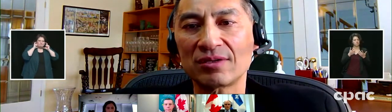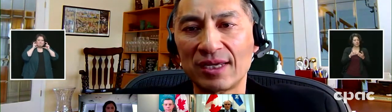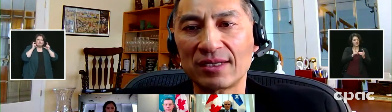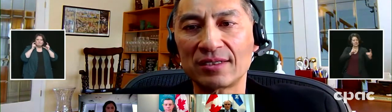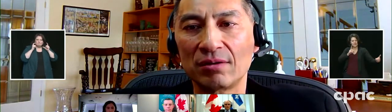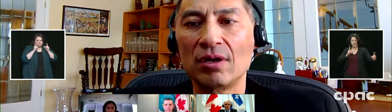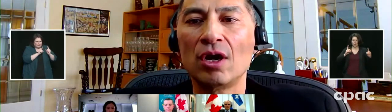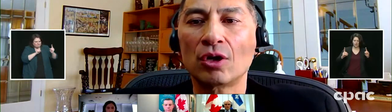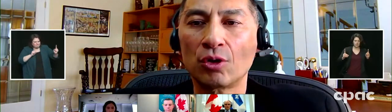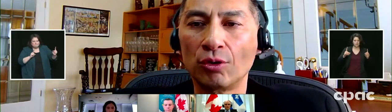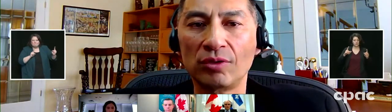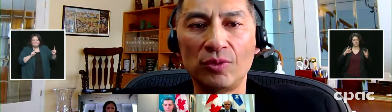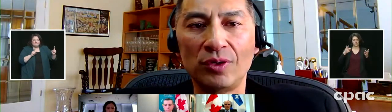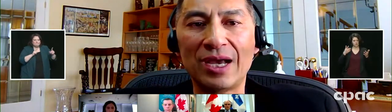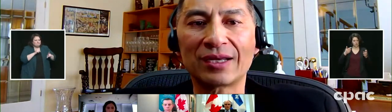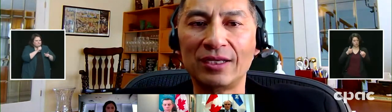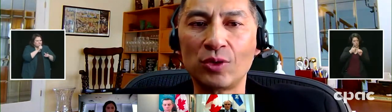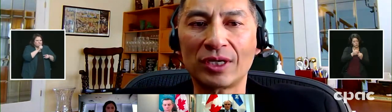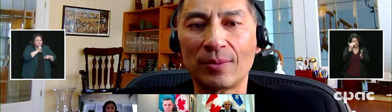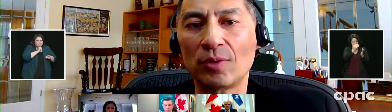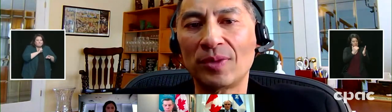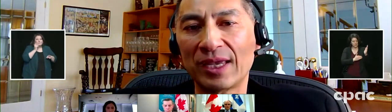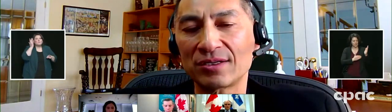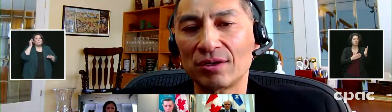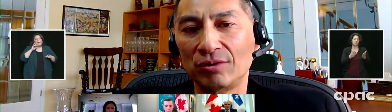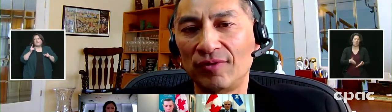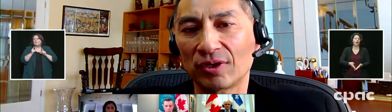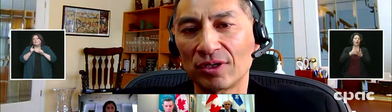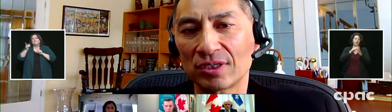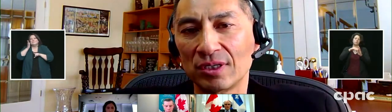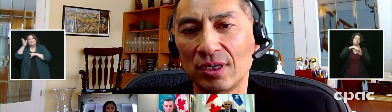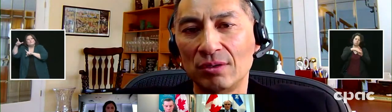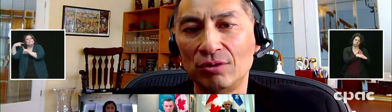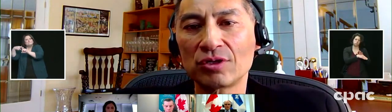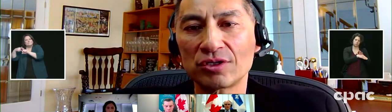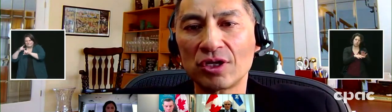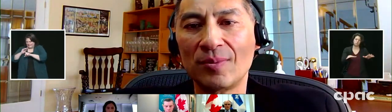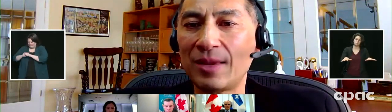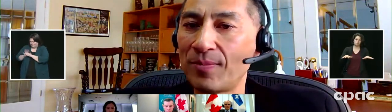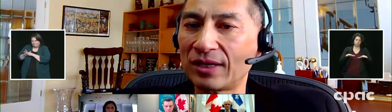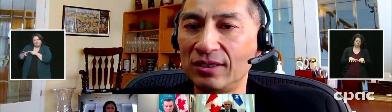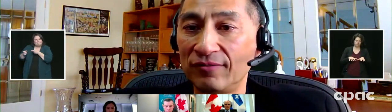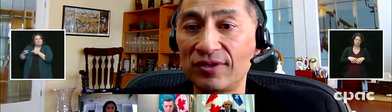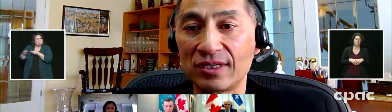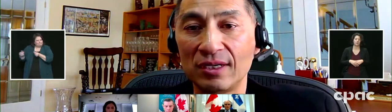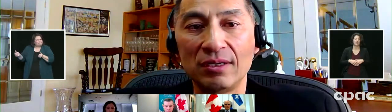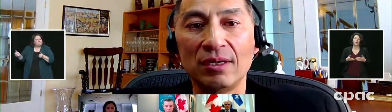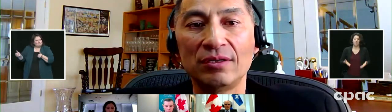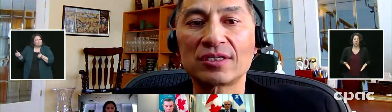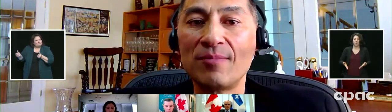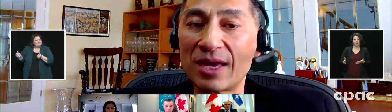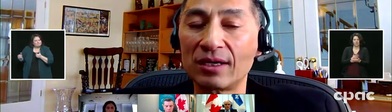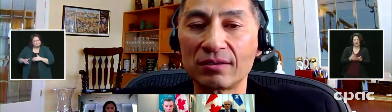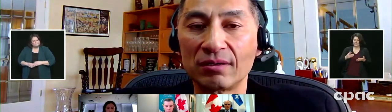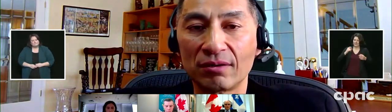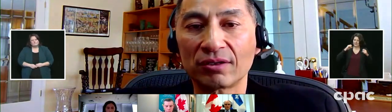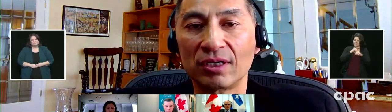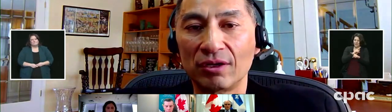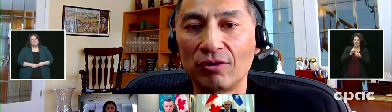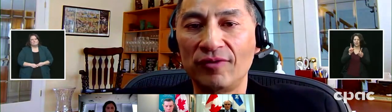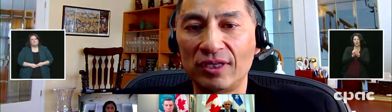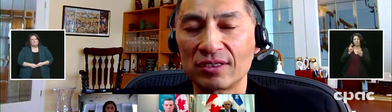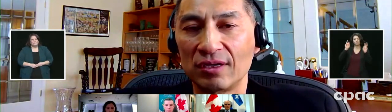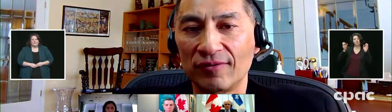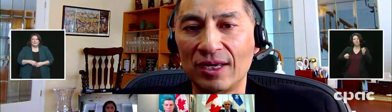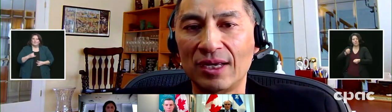de distanciation, contribuent à réduire la propagation du virus. Nous en sommes à la partie difficile de ce marathon contre